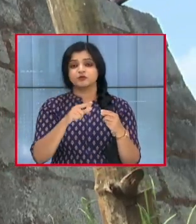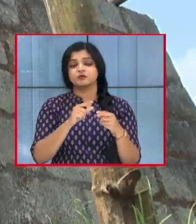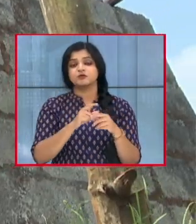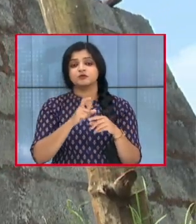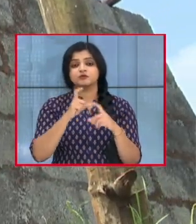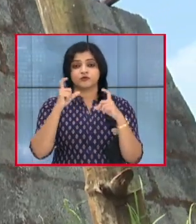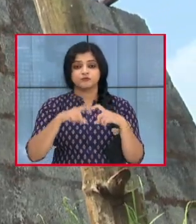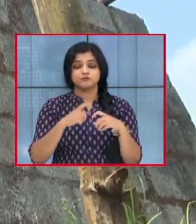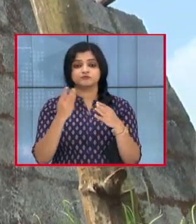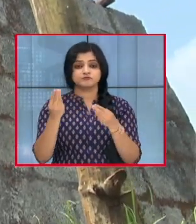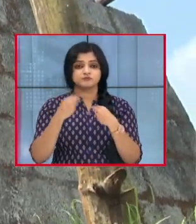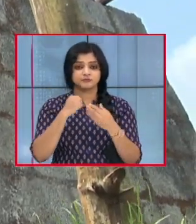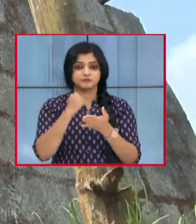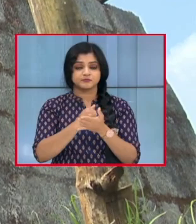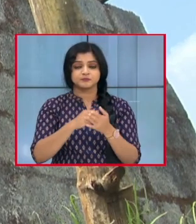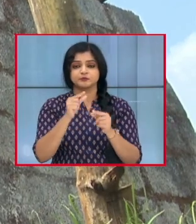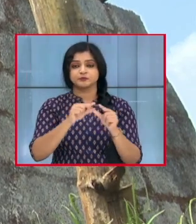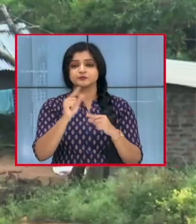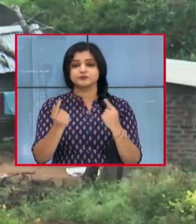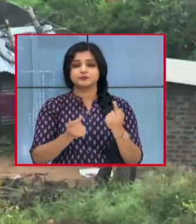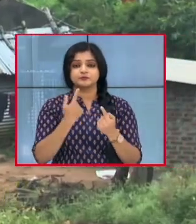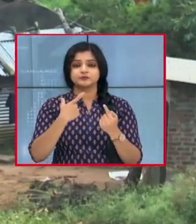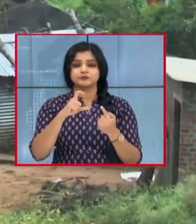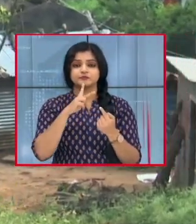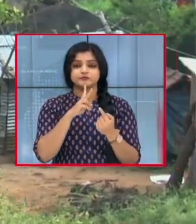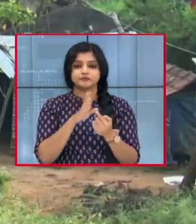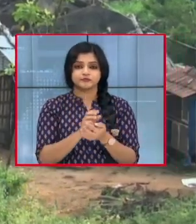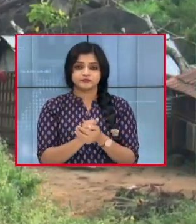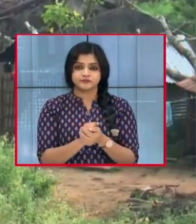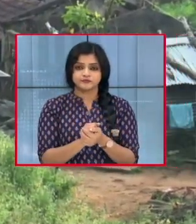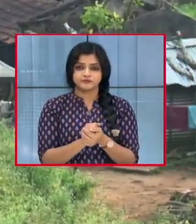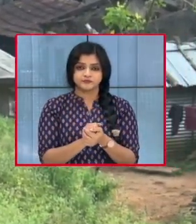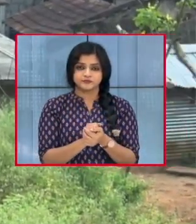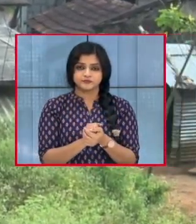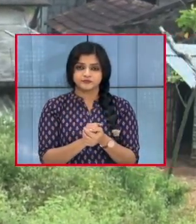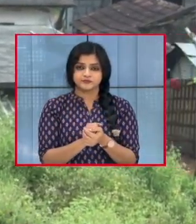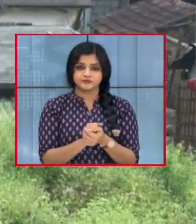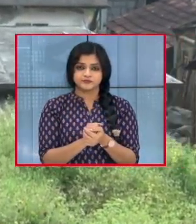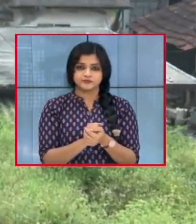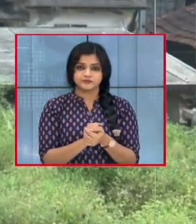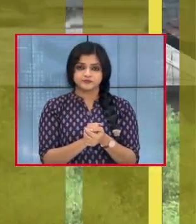കാണണമെന്നാണ് ഊരു നിവാസികൾ ആവശ്യപ്പെടുന്നത്. 24 പാലക്കാട്.